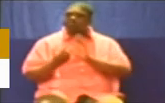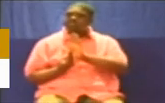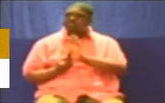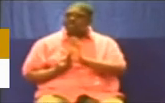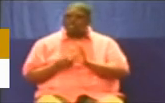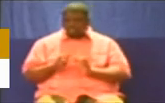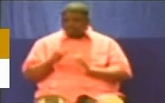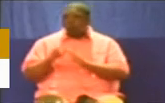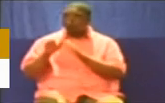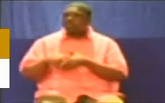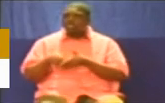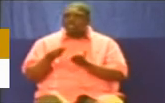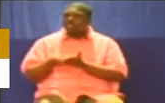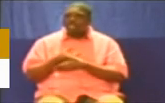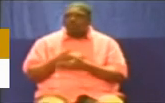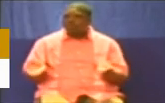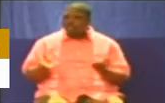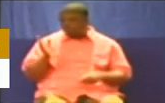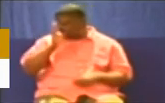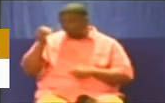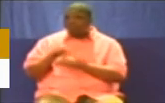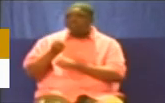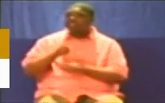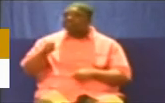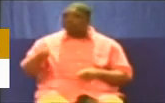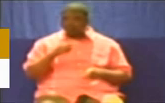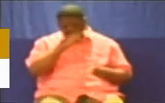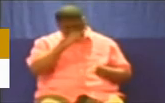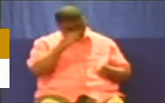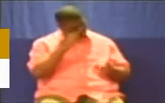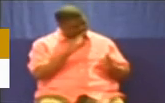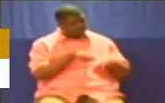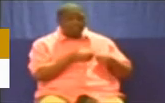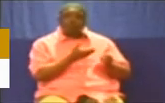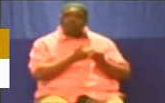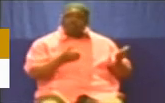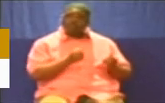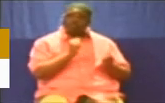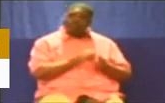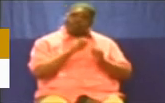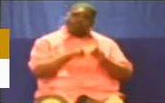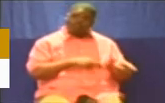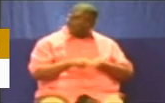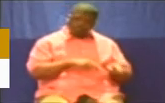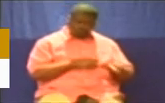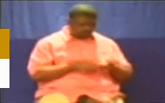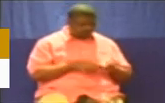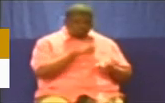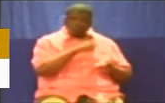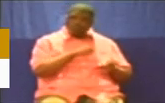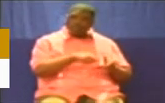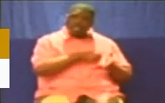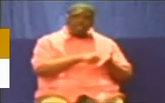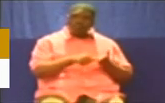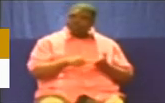ya kuwalipia, ndio maana wakajiami kufanya namna hiyo. Lakini kwa sababu ni suala la kimikataba, wale ambao hawalipiwi na